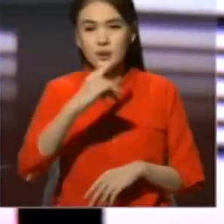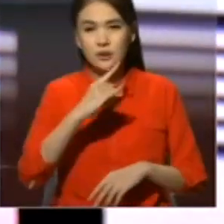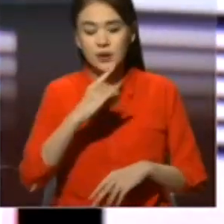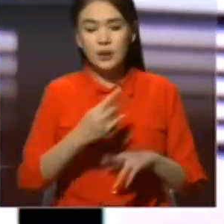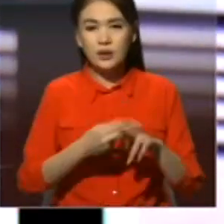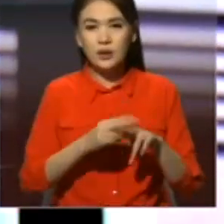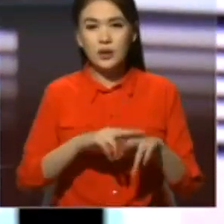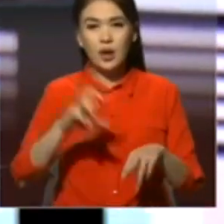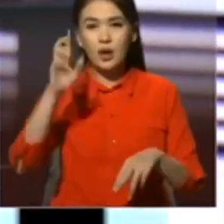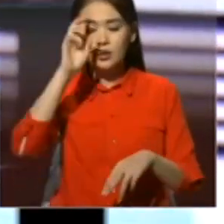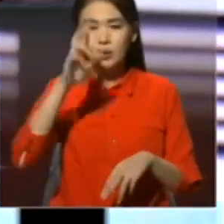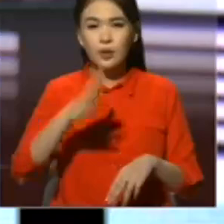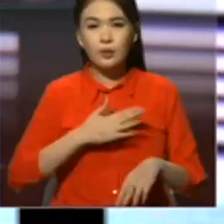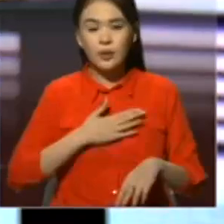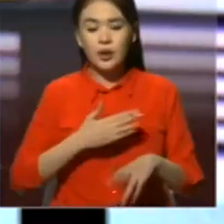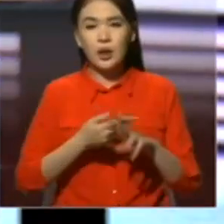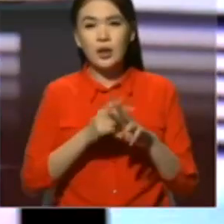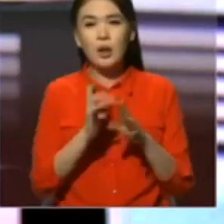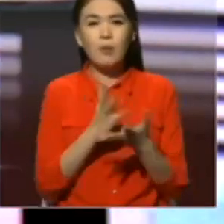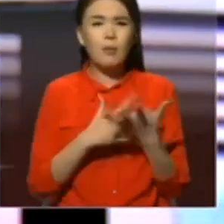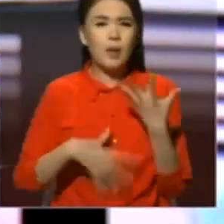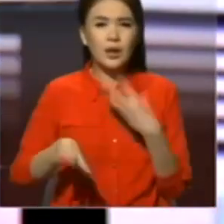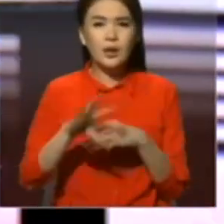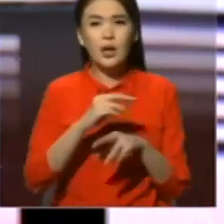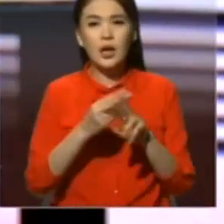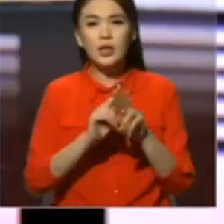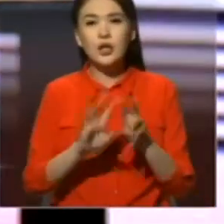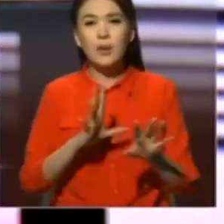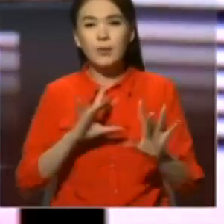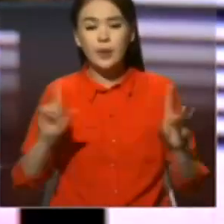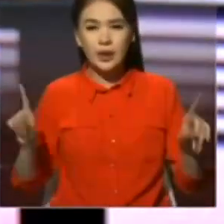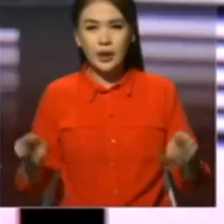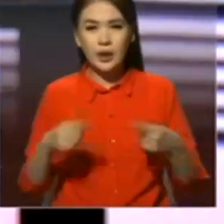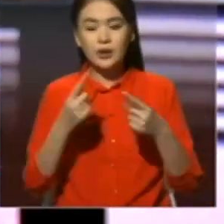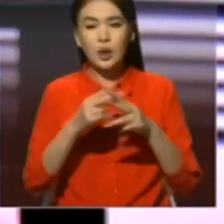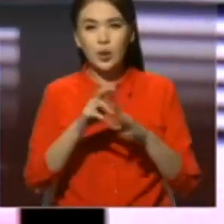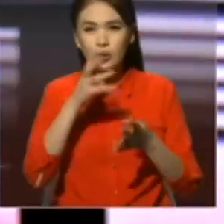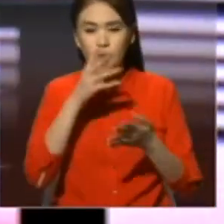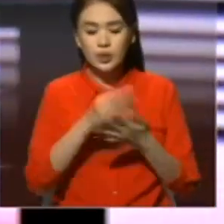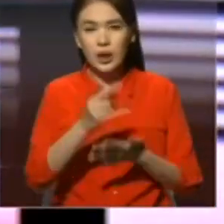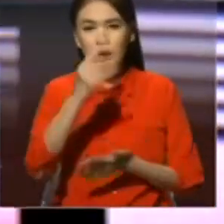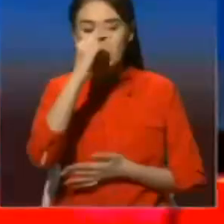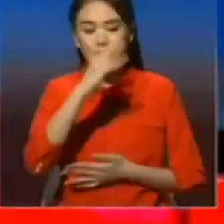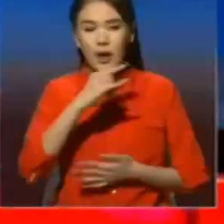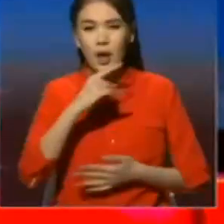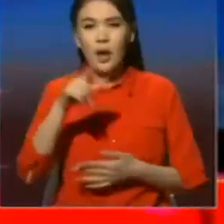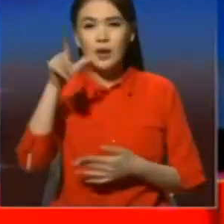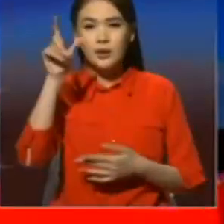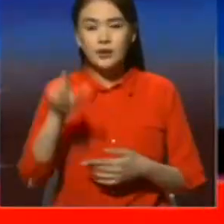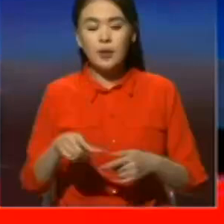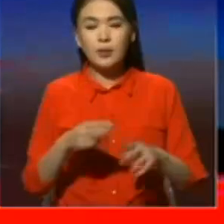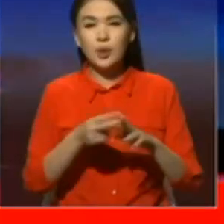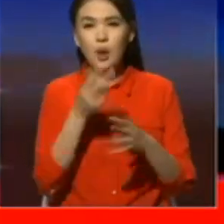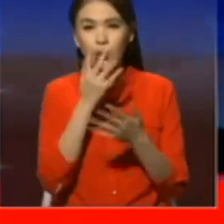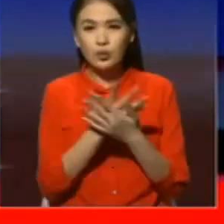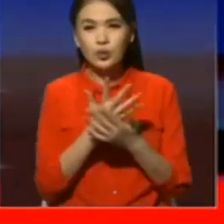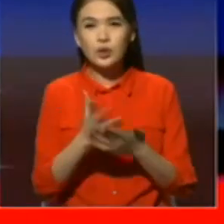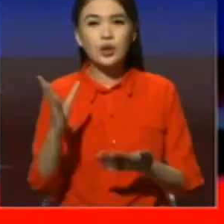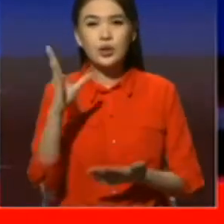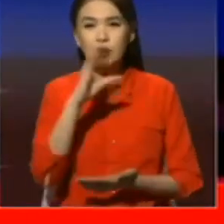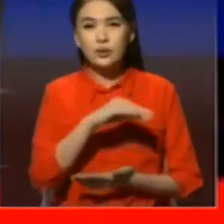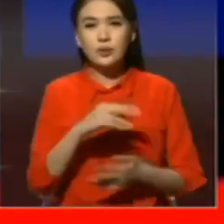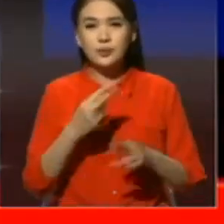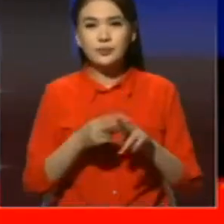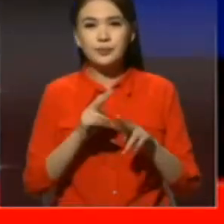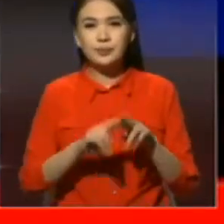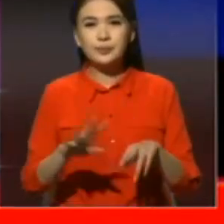менің мемлекетім деп санайтындай. Осылардың барлығы, яғни бірегейліктің олар өздерін Қазақстан азаматы деп санайтындығының көрсеткіші болып табылады.